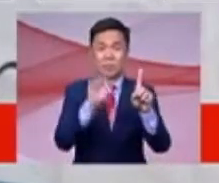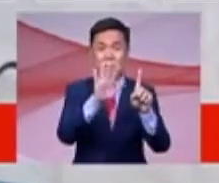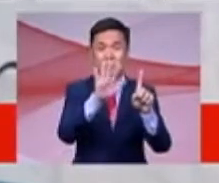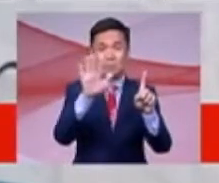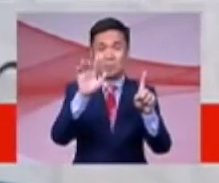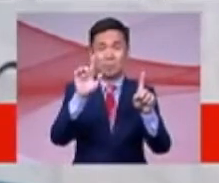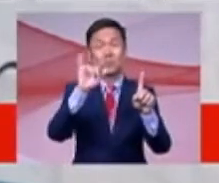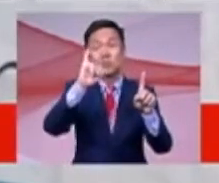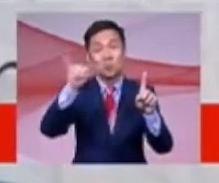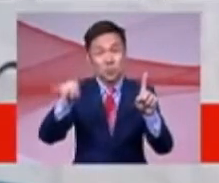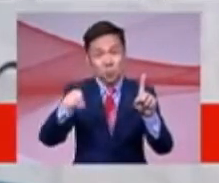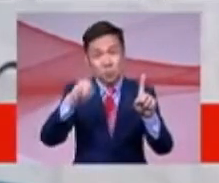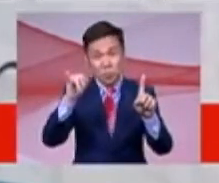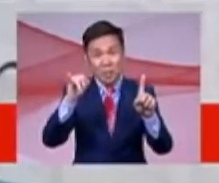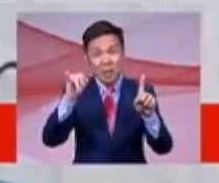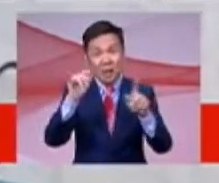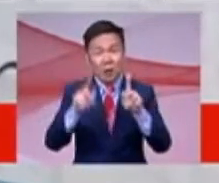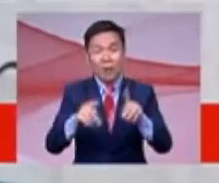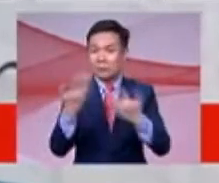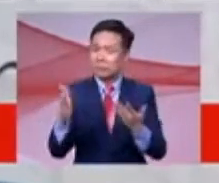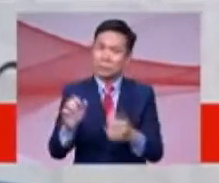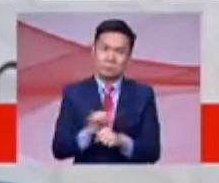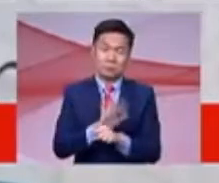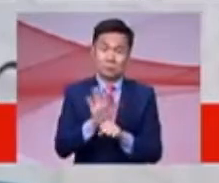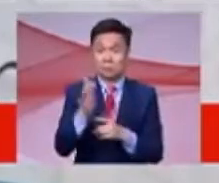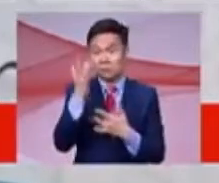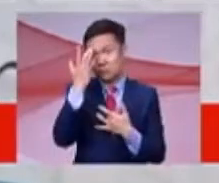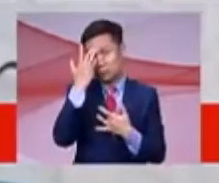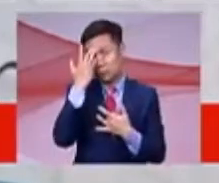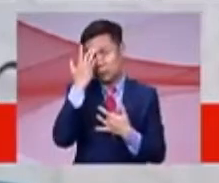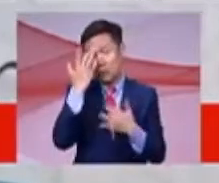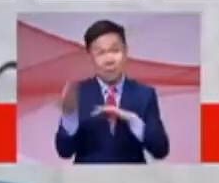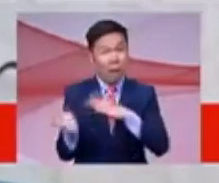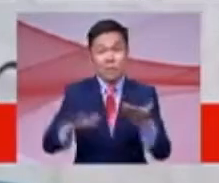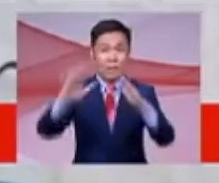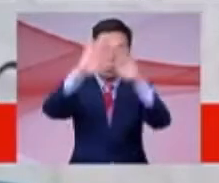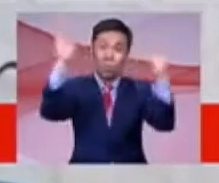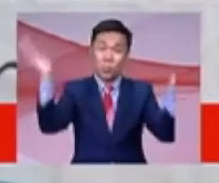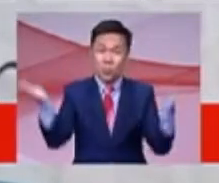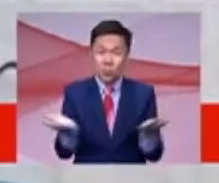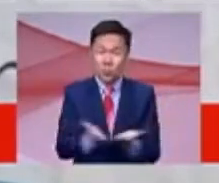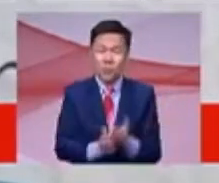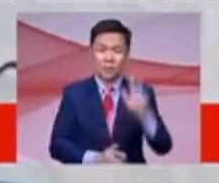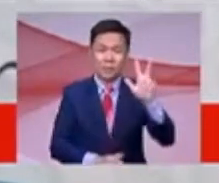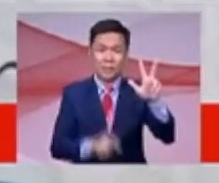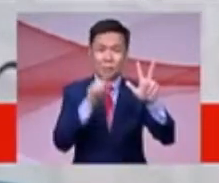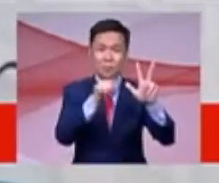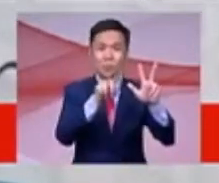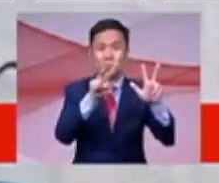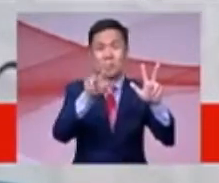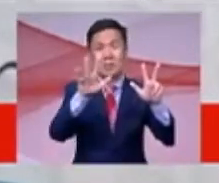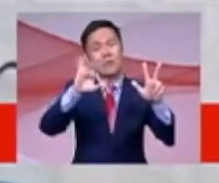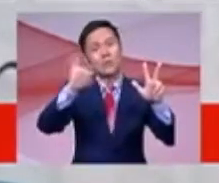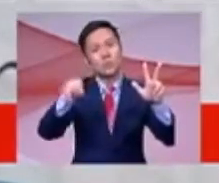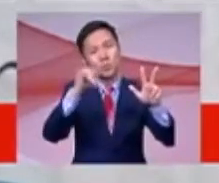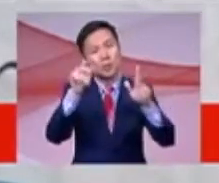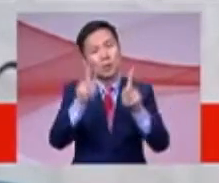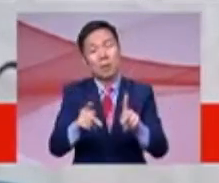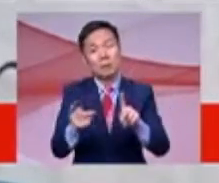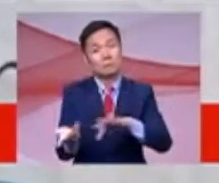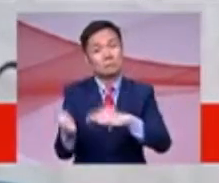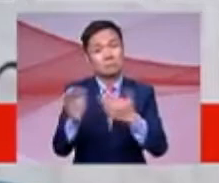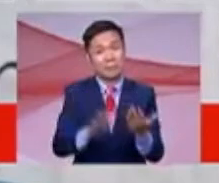155.6 juta penduduk telah pun dijangkiti. Kes kematian global ialah 3.25 juta penduduk